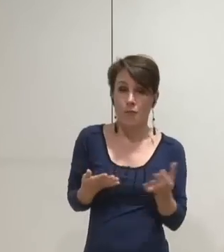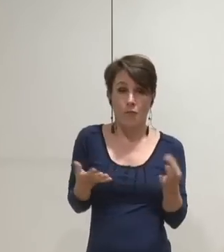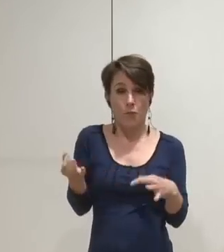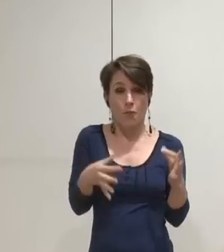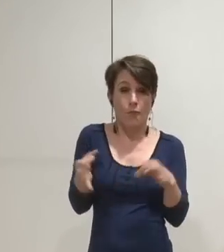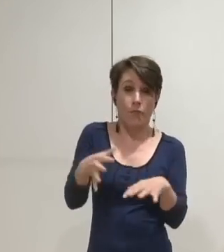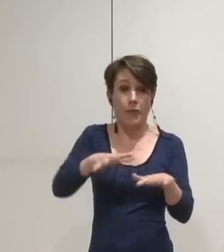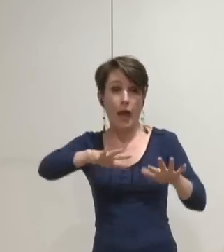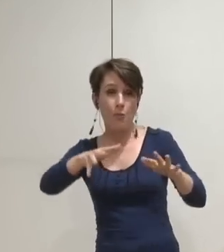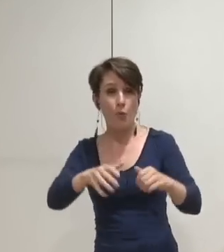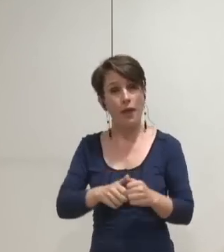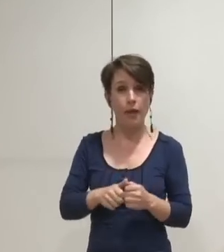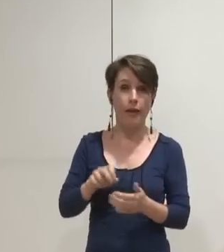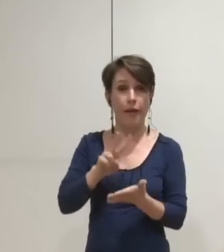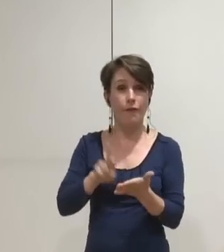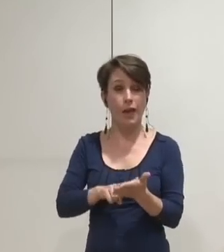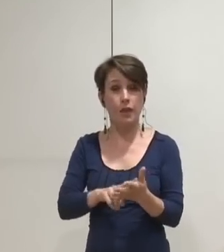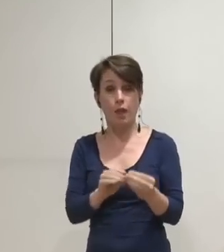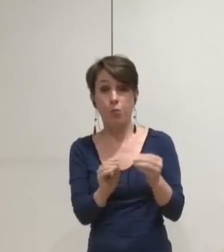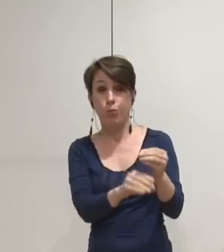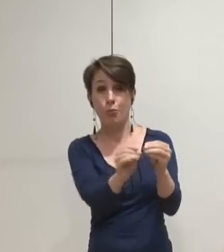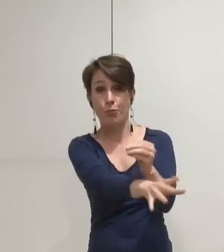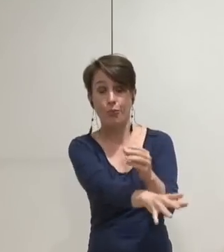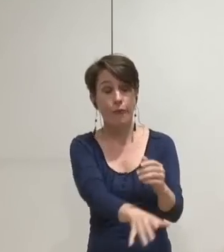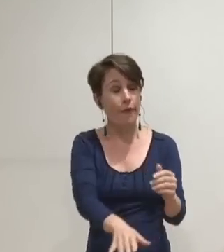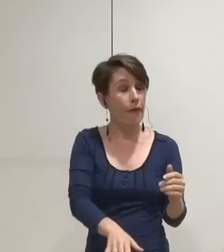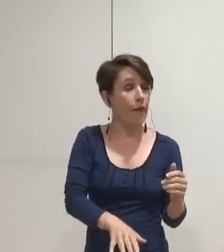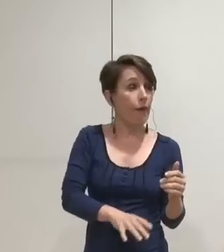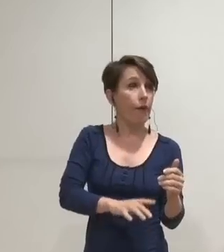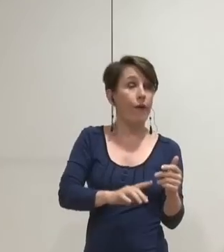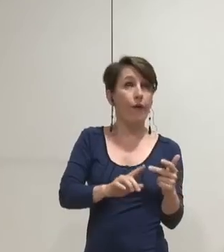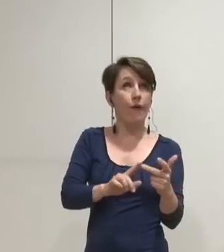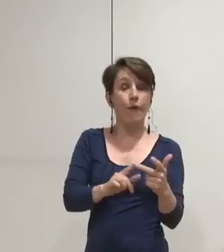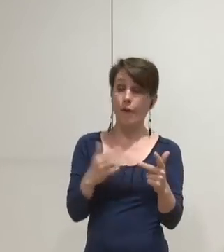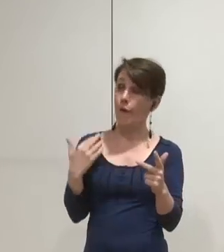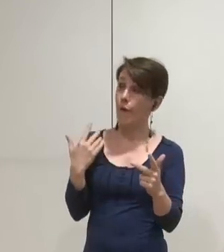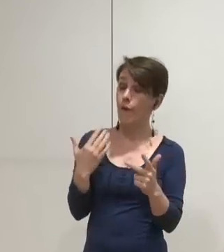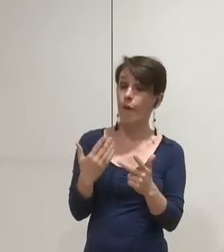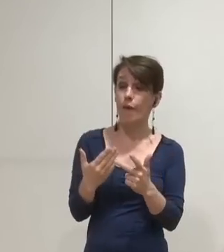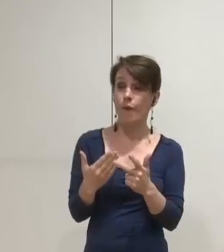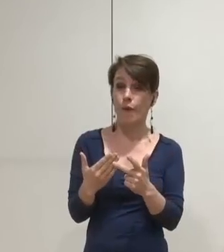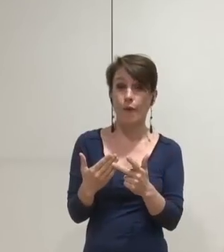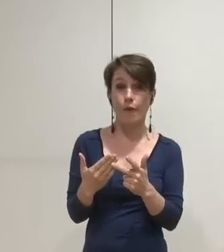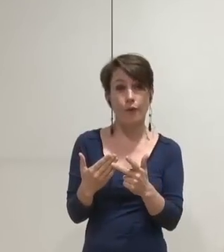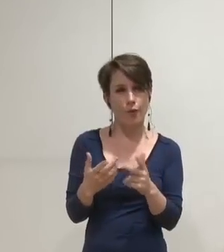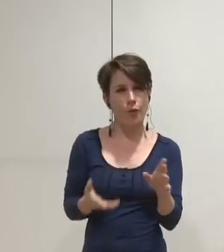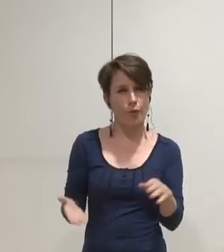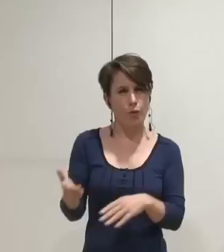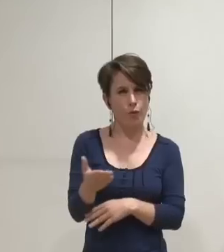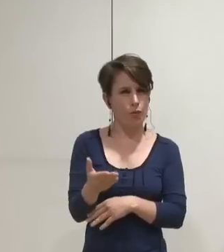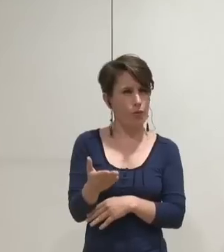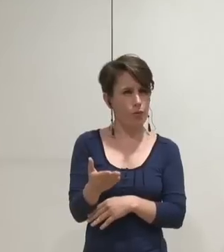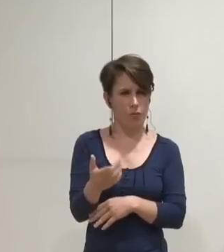oubli de certaines vérités historique et surtout après des intentions que l'on nous